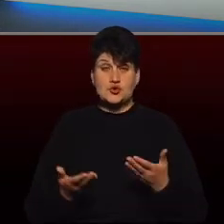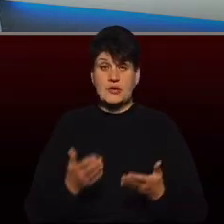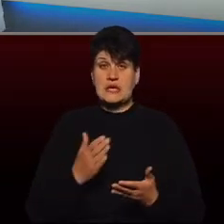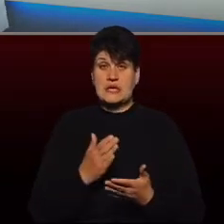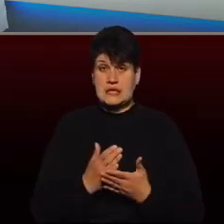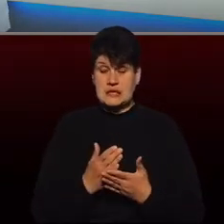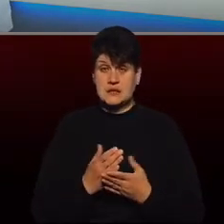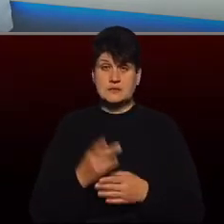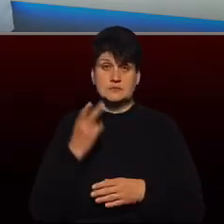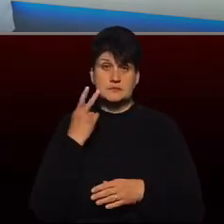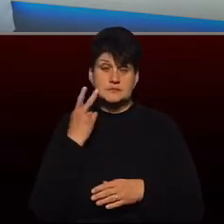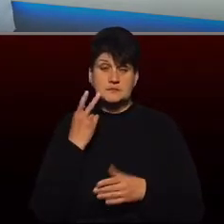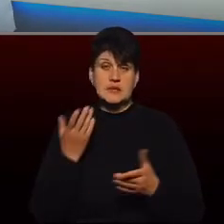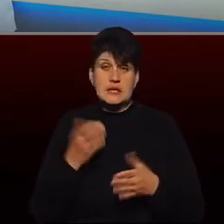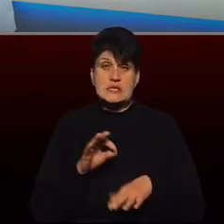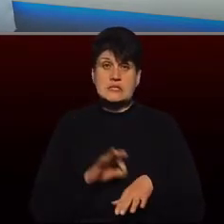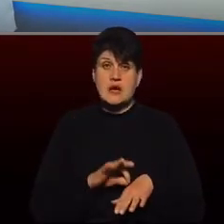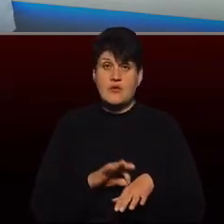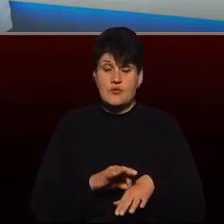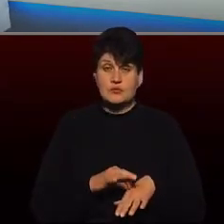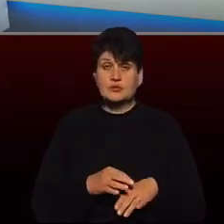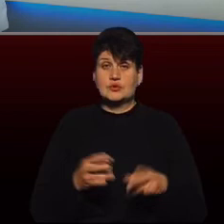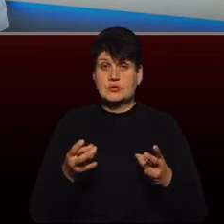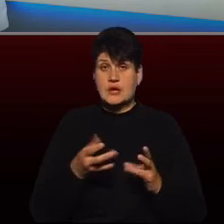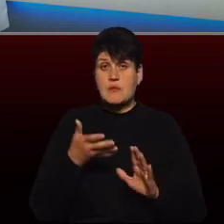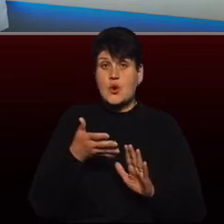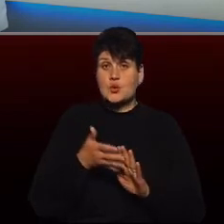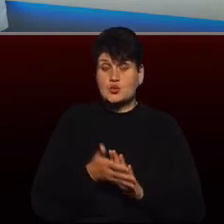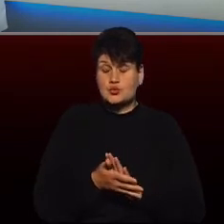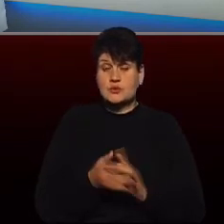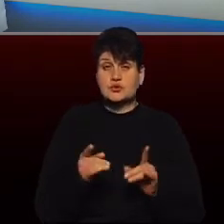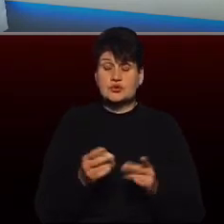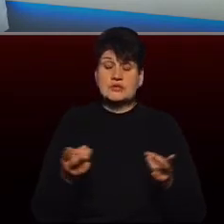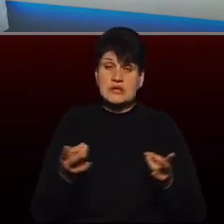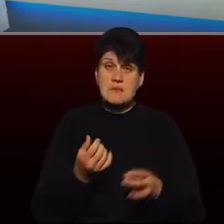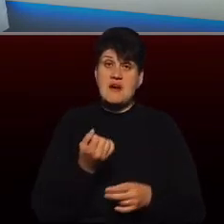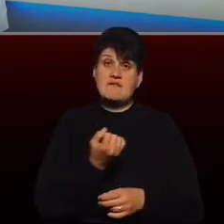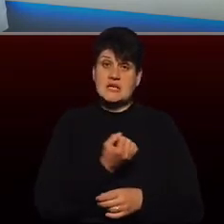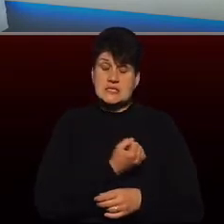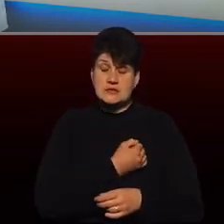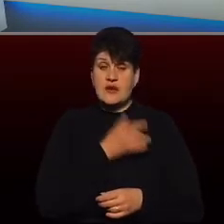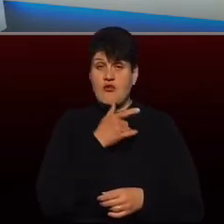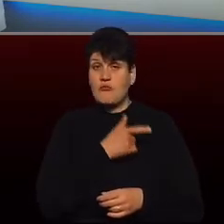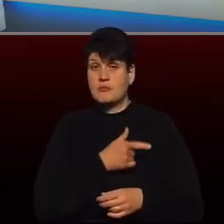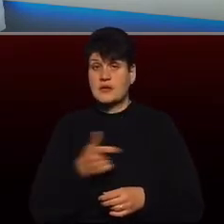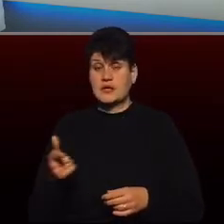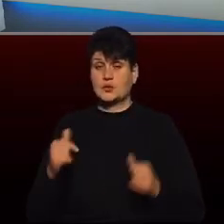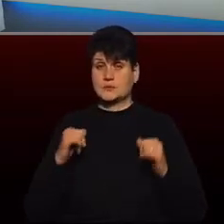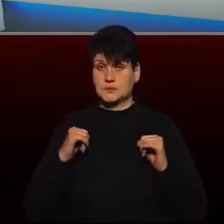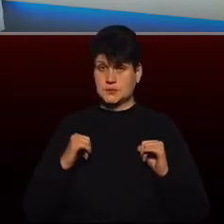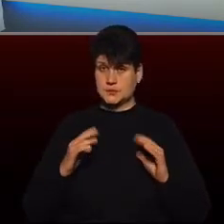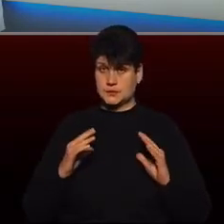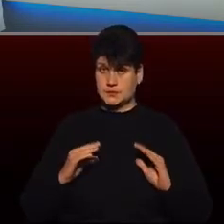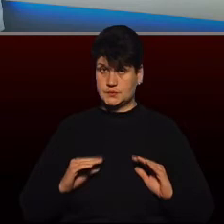хронічне якесь захворювання, то треба розуміти, що треба вакцинуватися в період ремісії, що треба